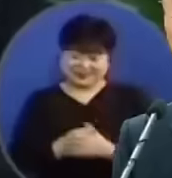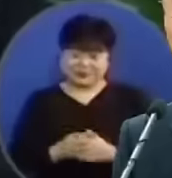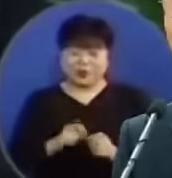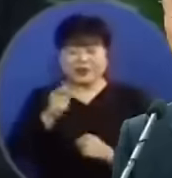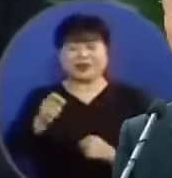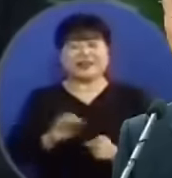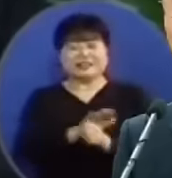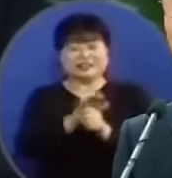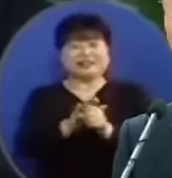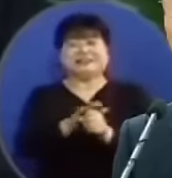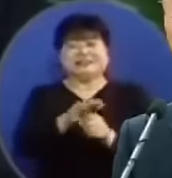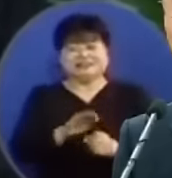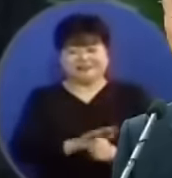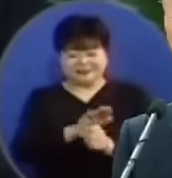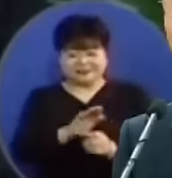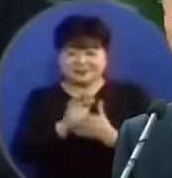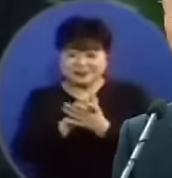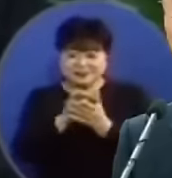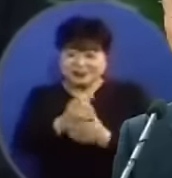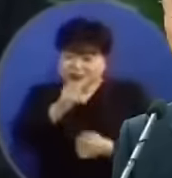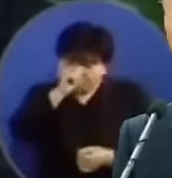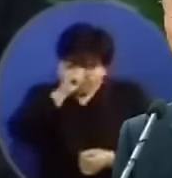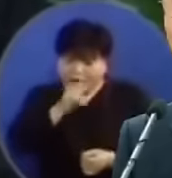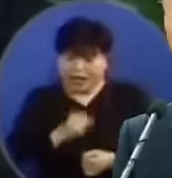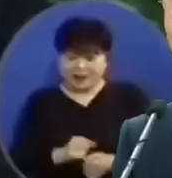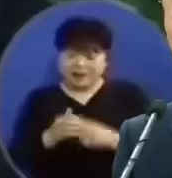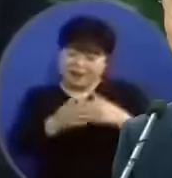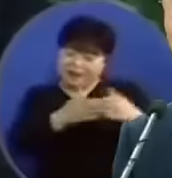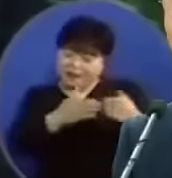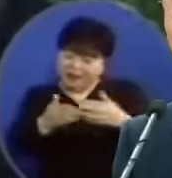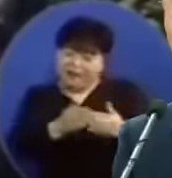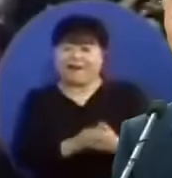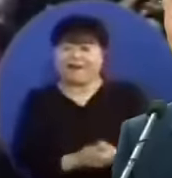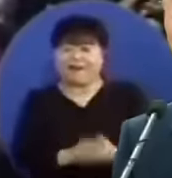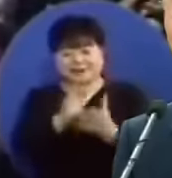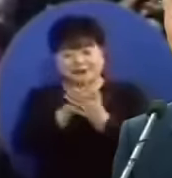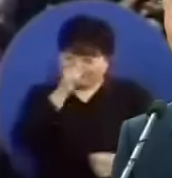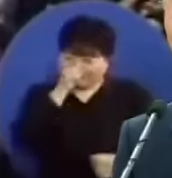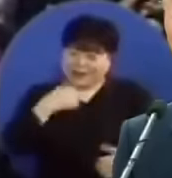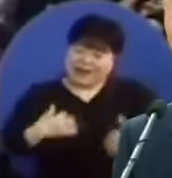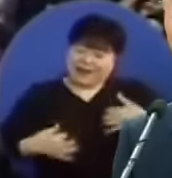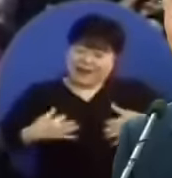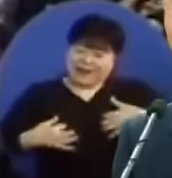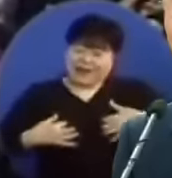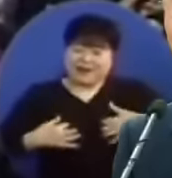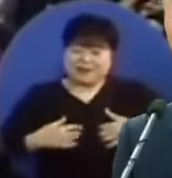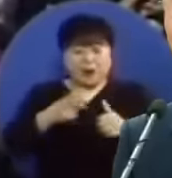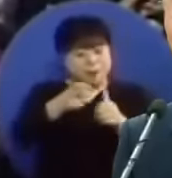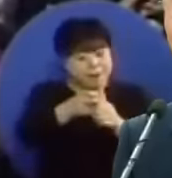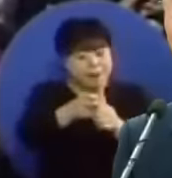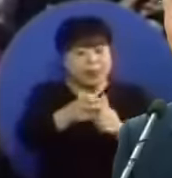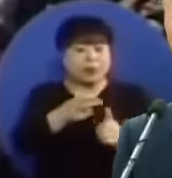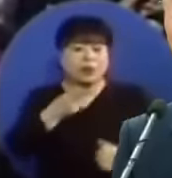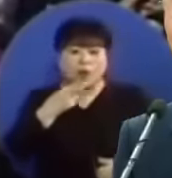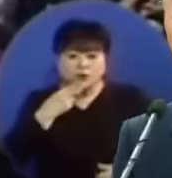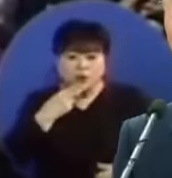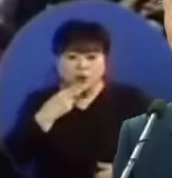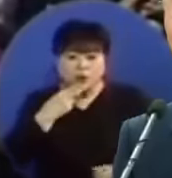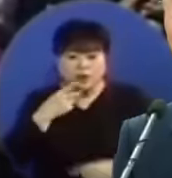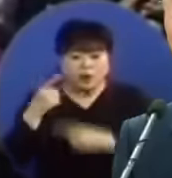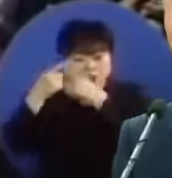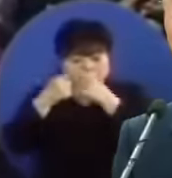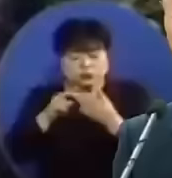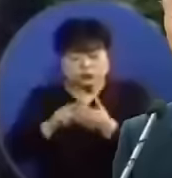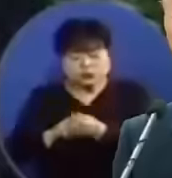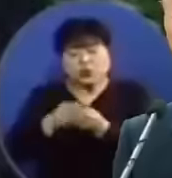오래된 친구가 좋다는 것은 산전수전 다 겪은 오랜 친구, 절대로 배반하지 않은, 서로 허물을